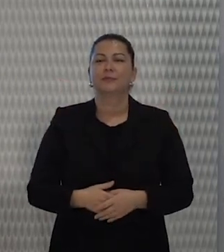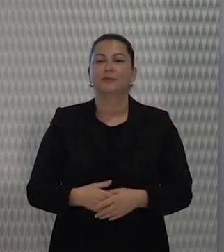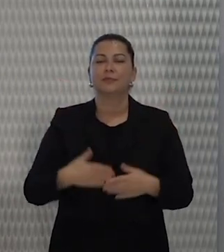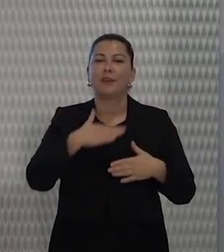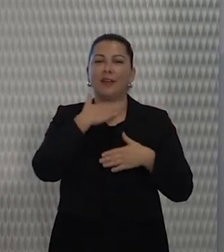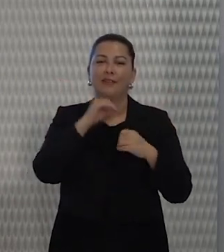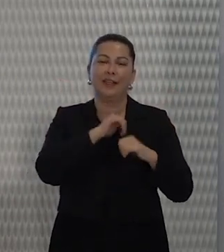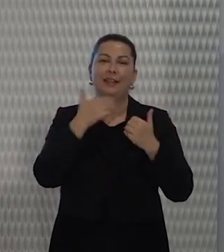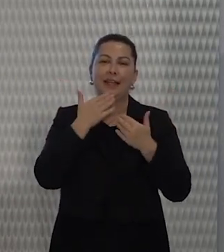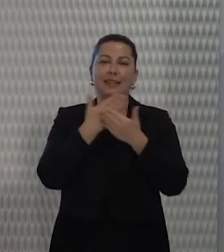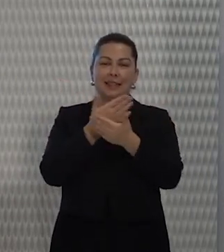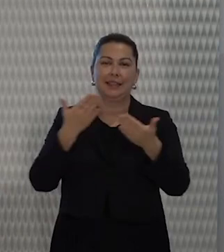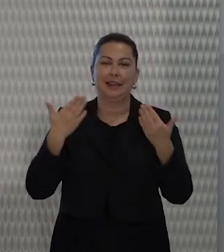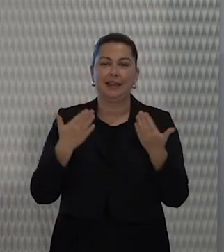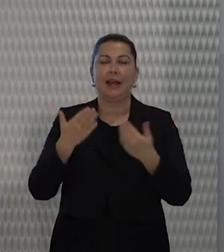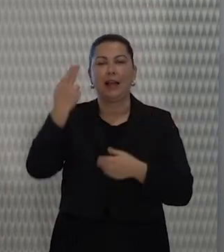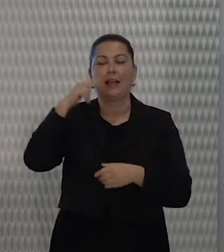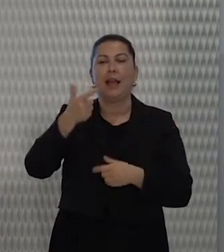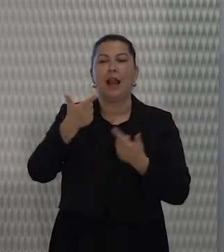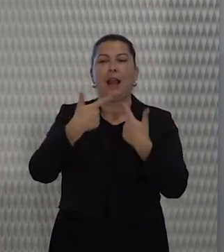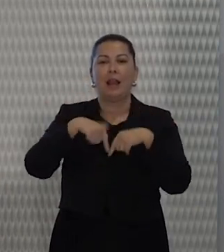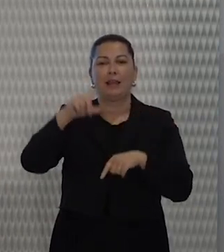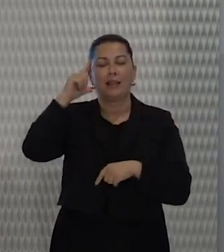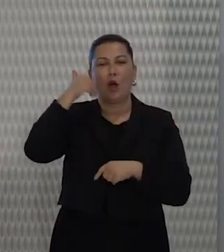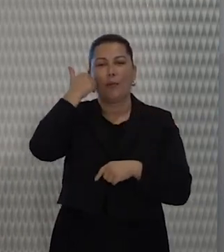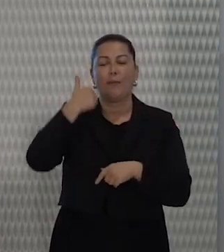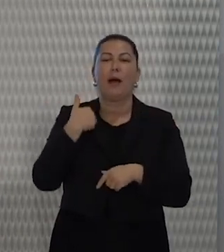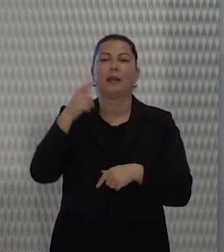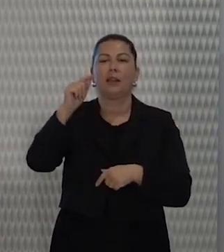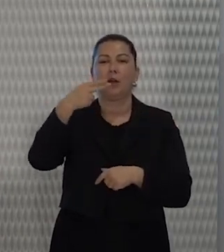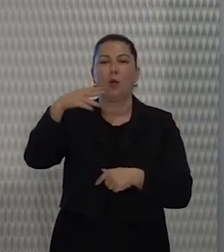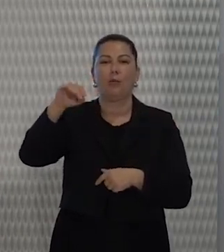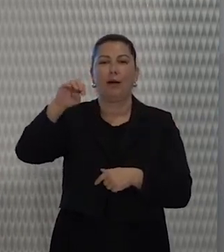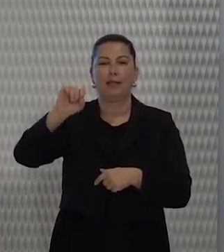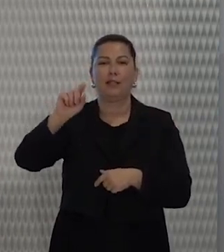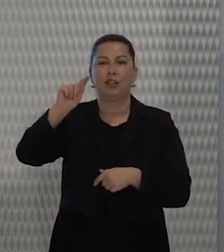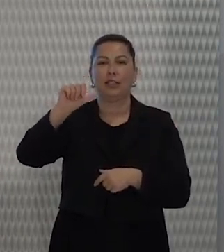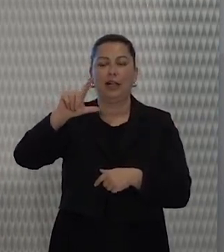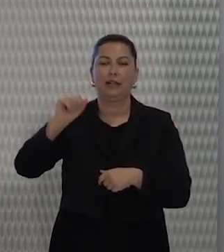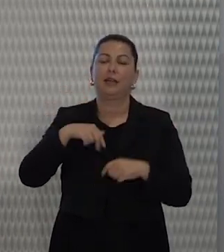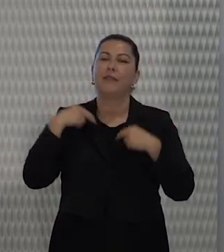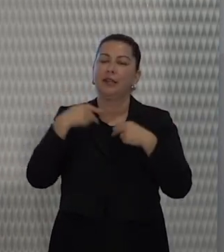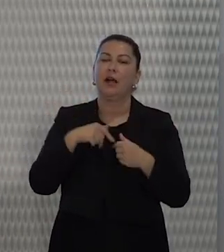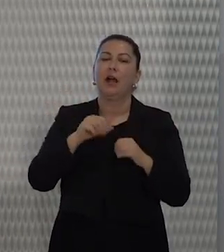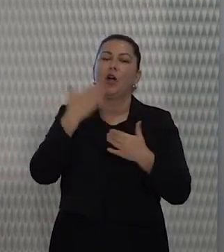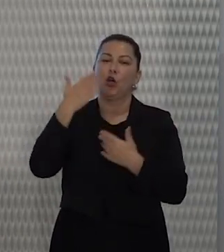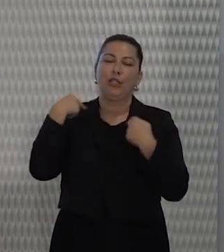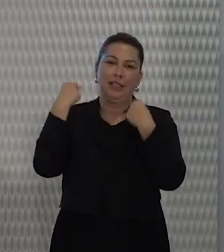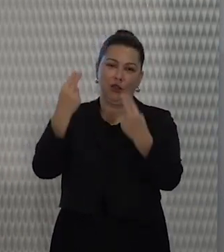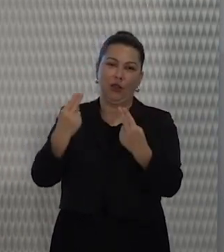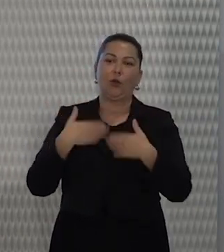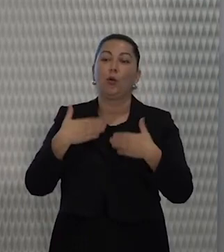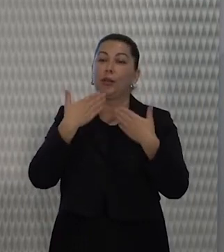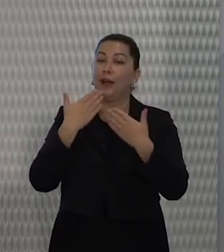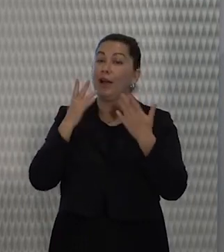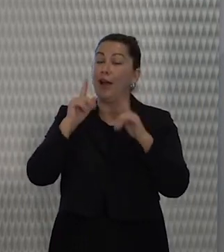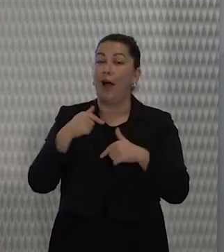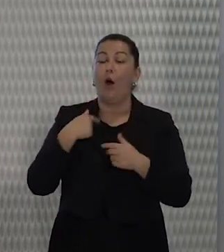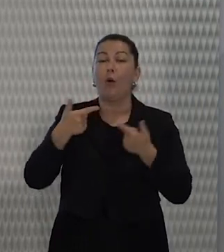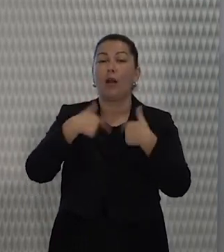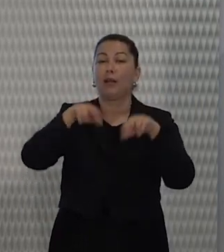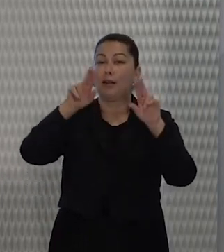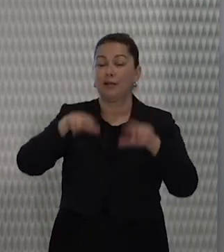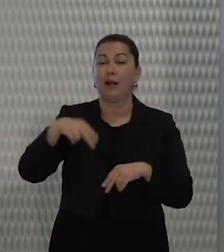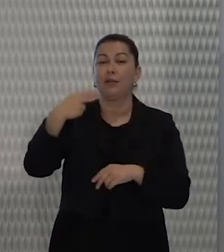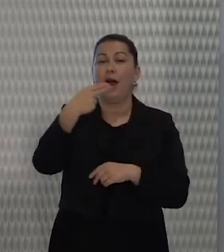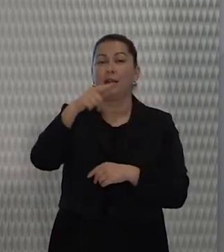Vielen herzlichen Dank an den Herrn Landeshauptmann Thomas Stelzer. Wir schicken die Dankesgrüße mit. Danke auch an unseren Landesrat Hartmanns Dorfer, der